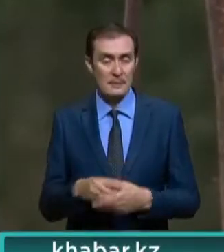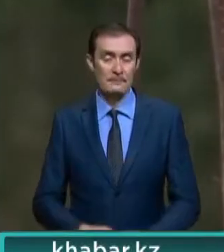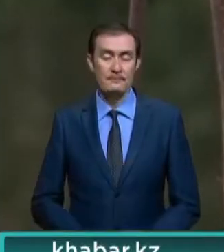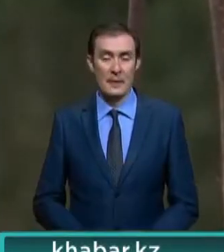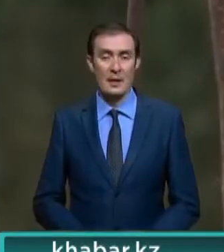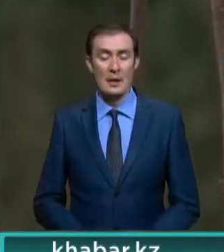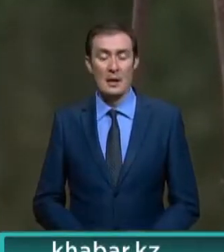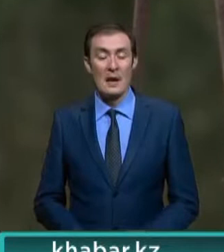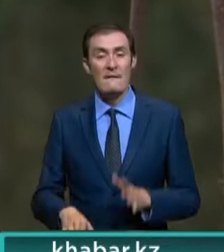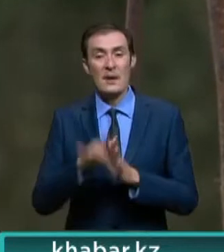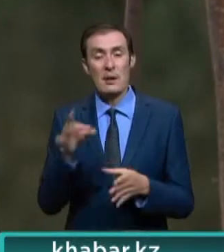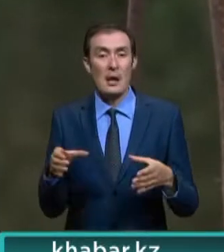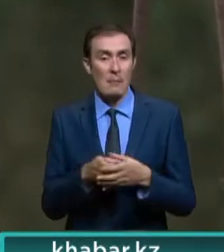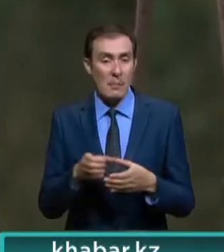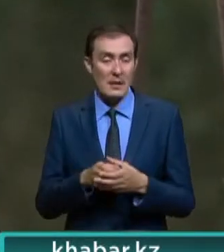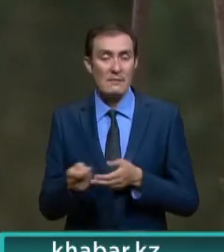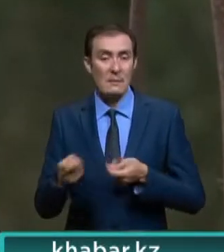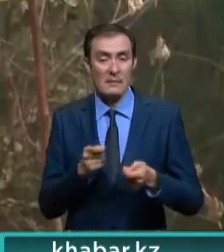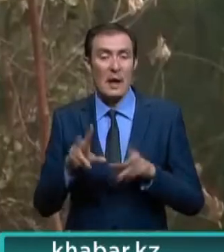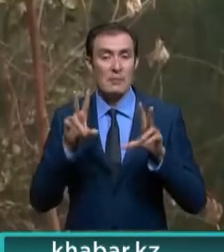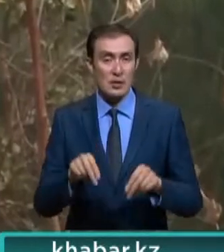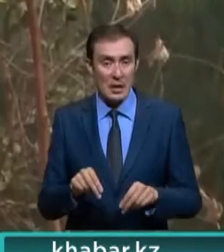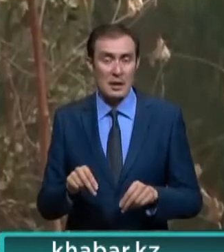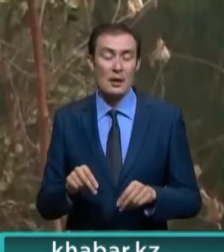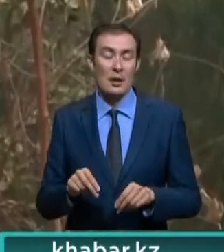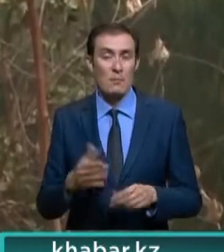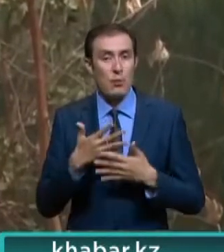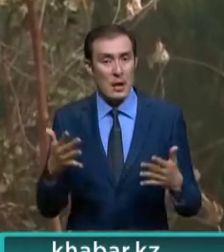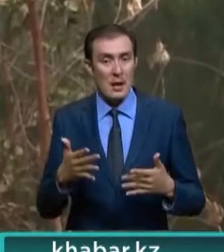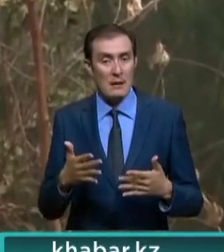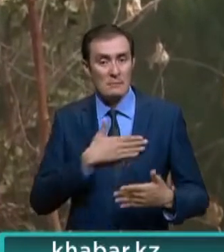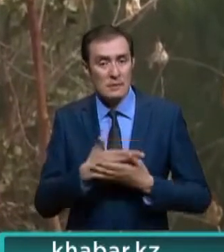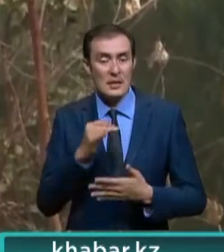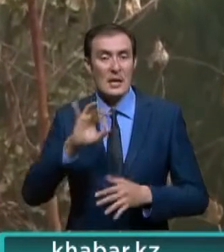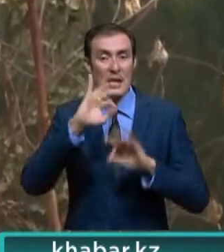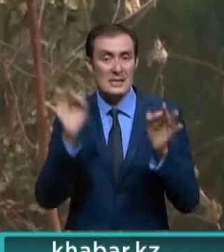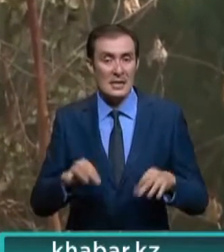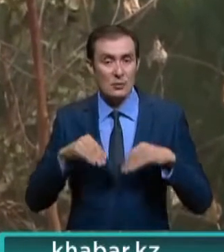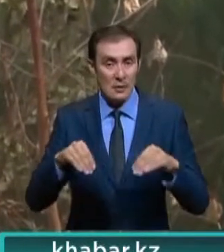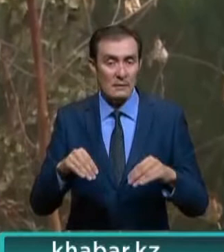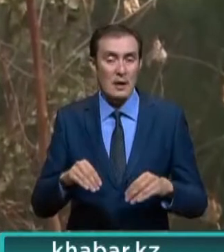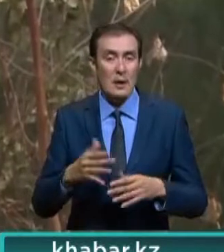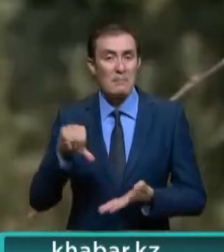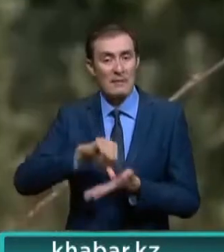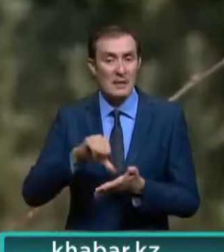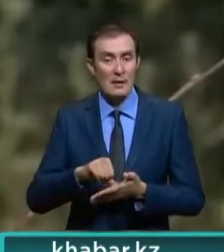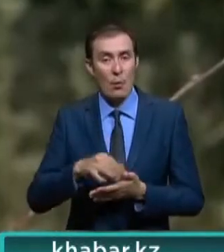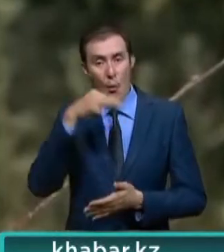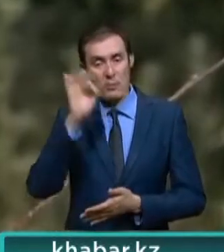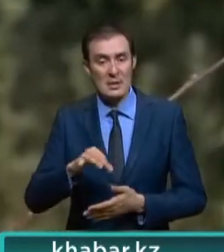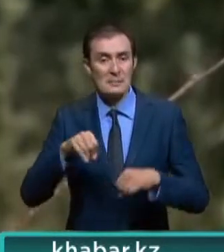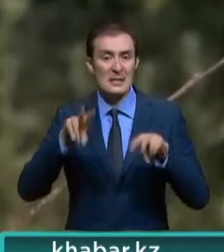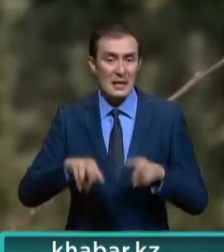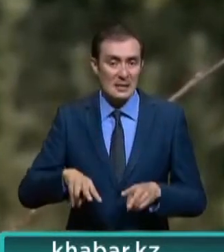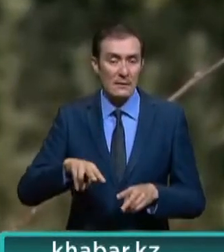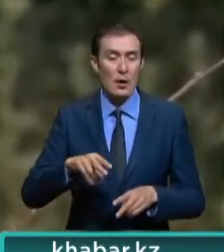Впредь к выбору подрядчиков в городской администрации пообещали отнестись серьезнее и к осеннему озеленению привлечь сертифицированных